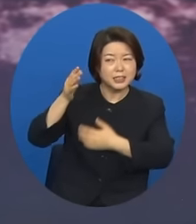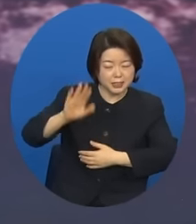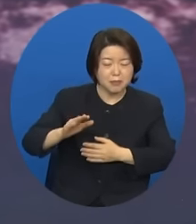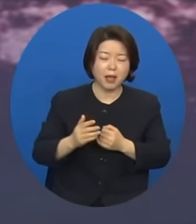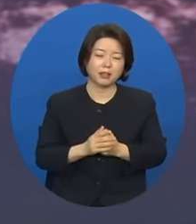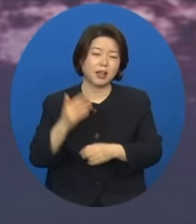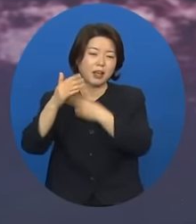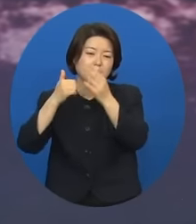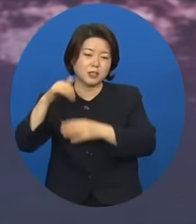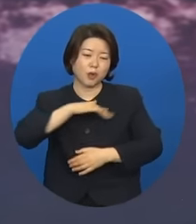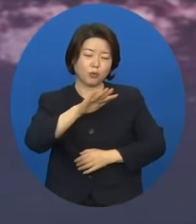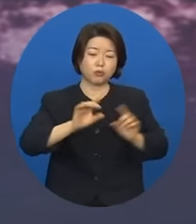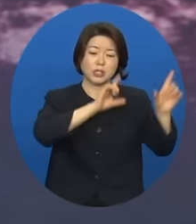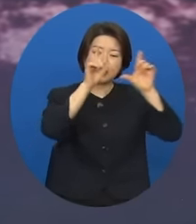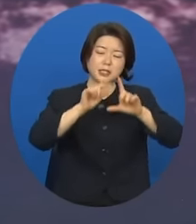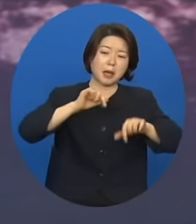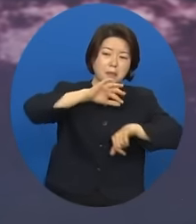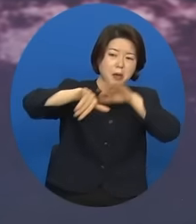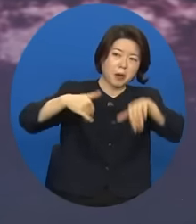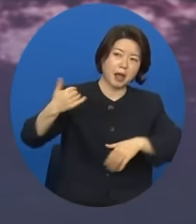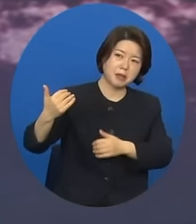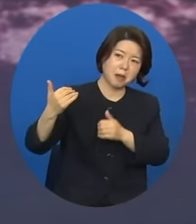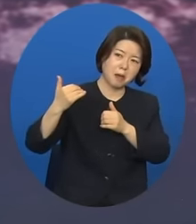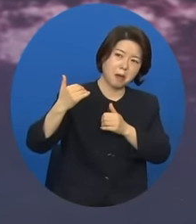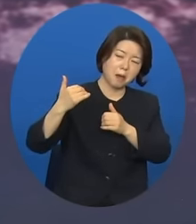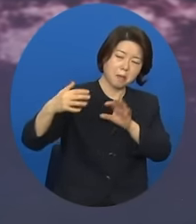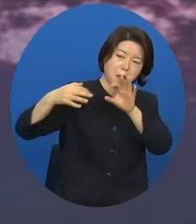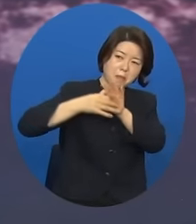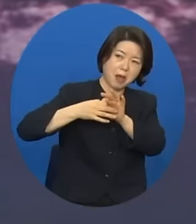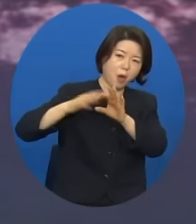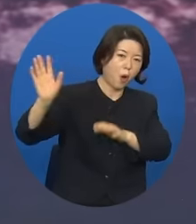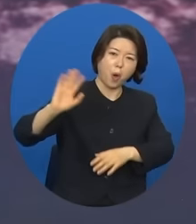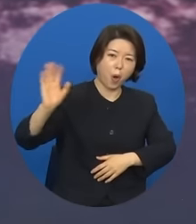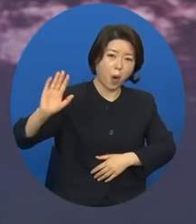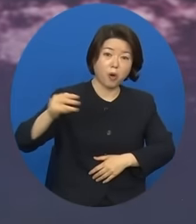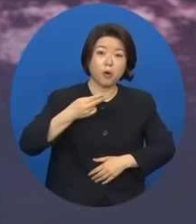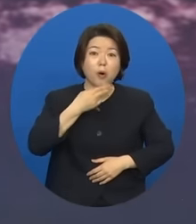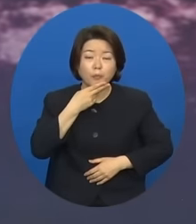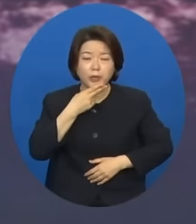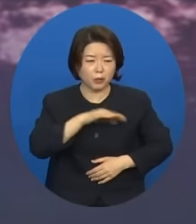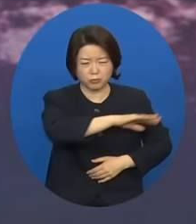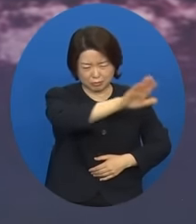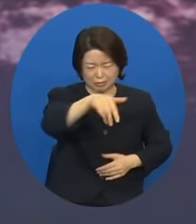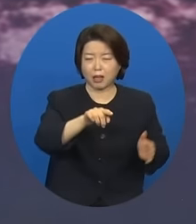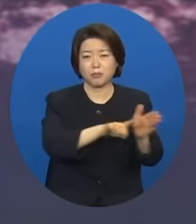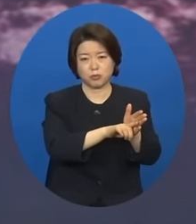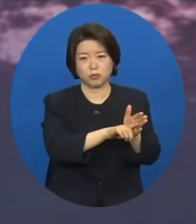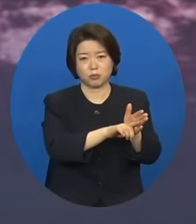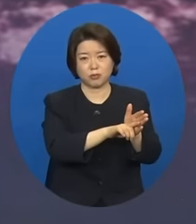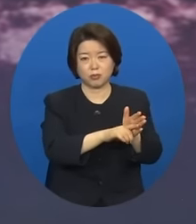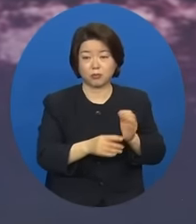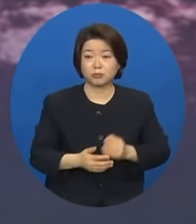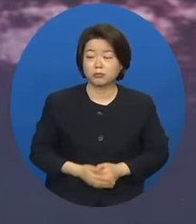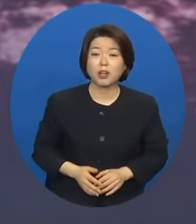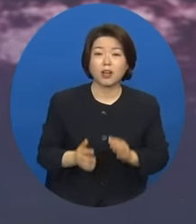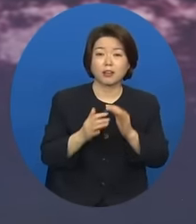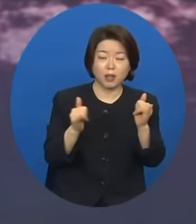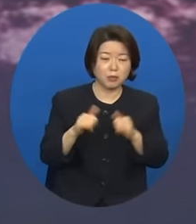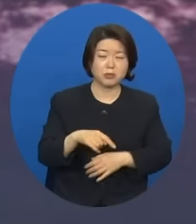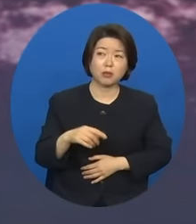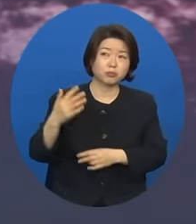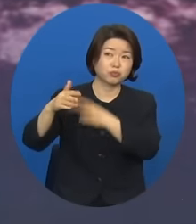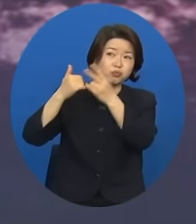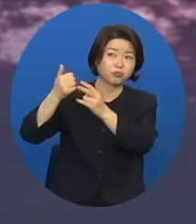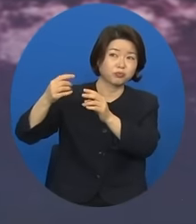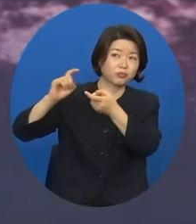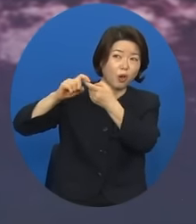삶에 관여하지 않는다라고 하는 20년이 팽배한 거예요 근데 그렇다 보니까 사람들이요 뭐 신 우리에게 관심이 없는데